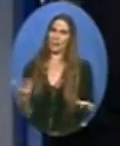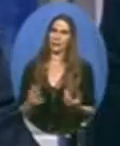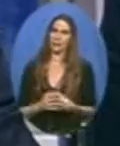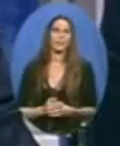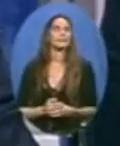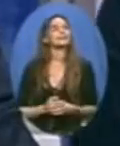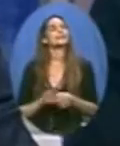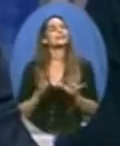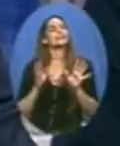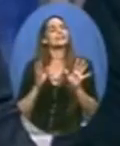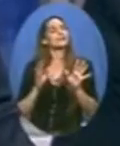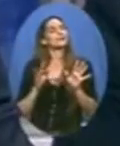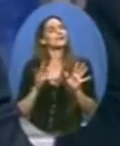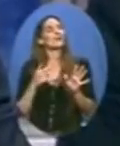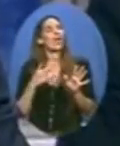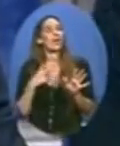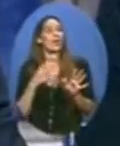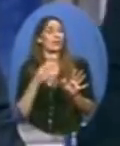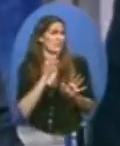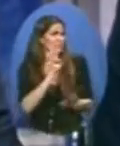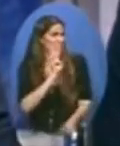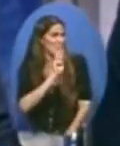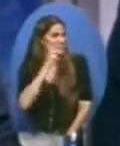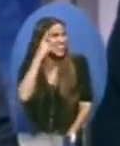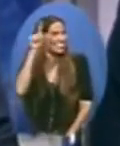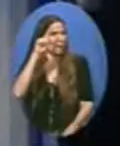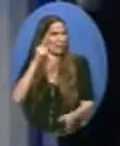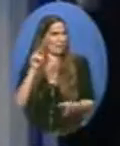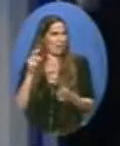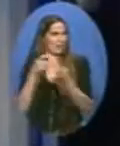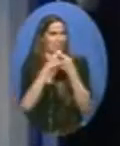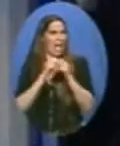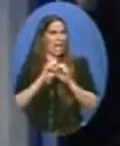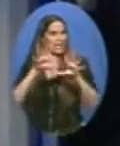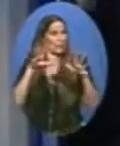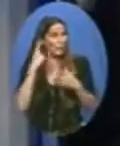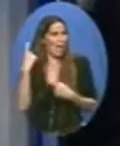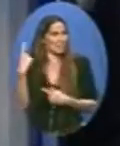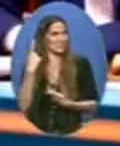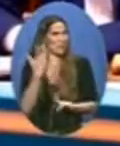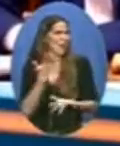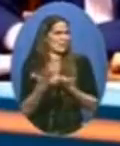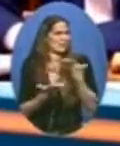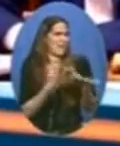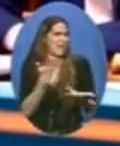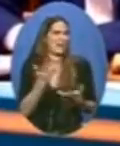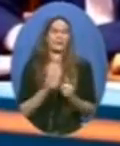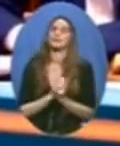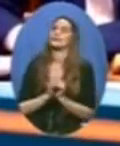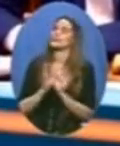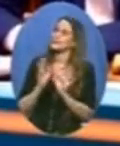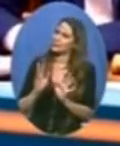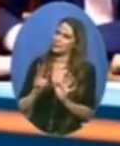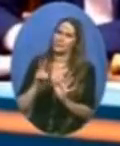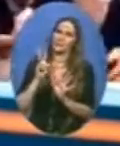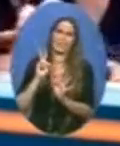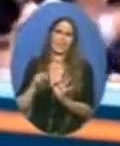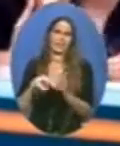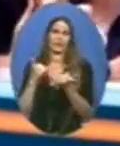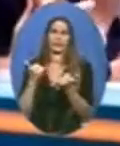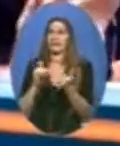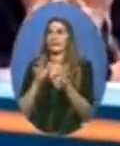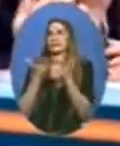קודם כל אני חושב שאנחנו לקראת סיום מושב... הרי ביבי יזם את העניין הזה של התאגיד. אנחנו לקראת סיום מושב ארוך, מייגע,